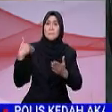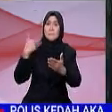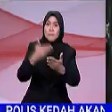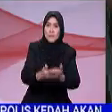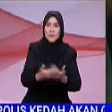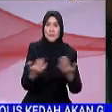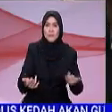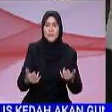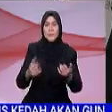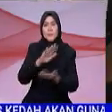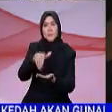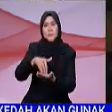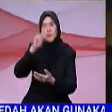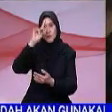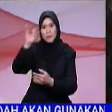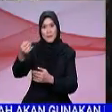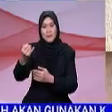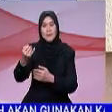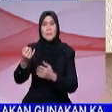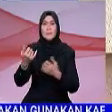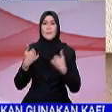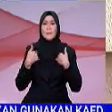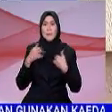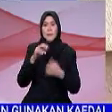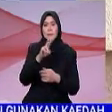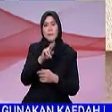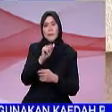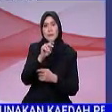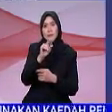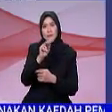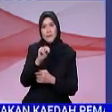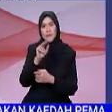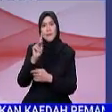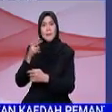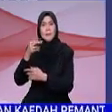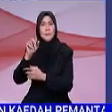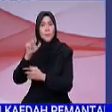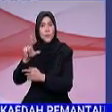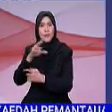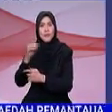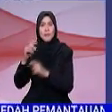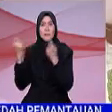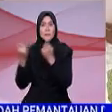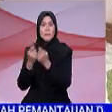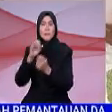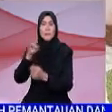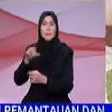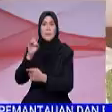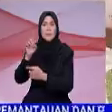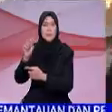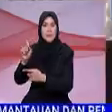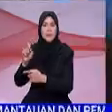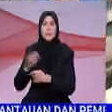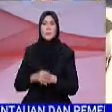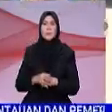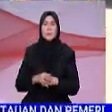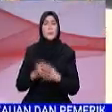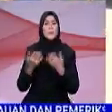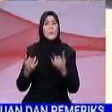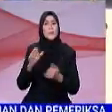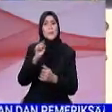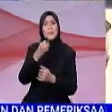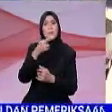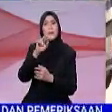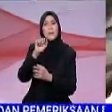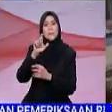vaksin COVID-19 Putrajaya pagi tadi adalah Brandon Gunn, Karul Fahmi Cik Mat diikuti kelompok pemain JDT. Turut tidak ketinggalan